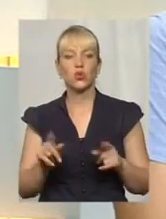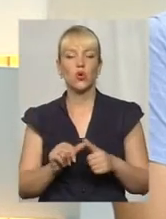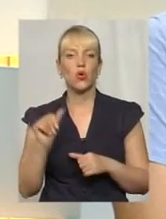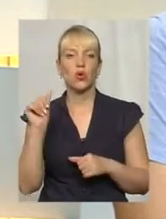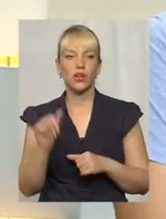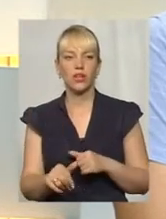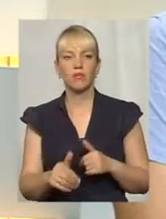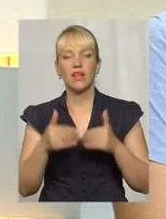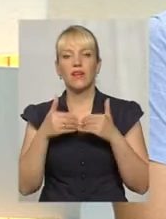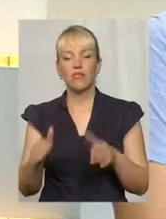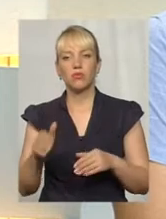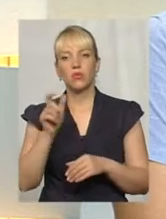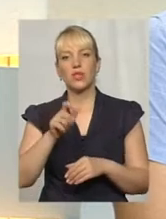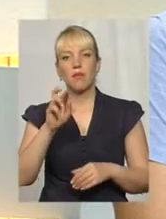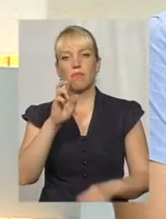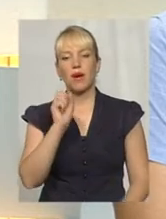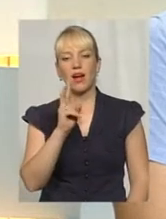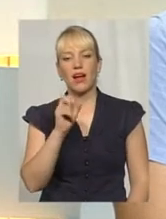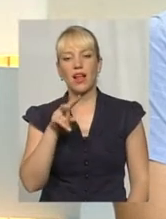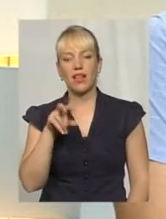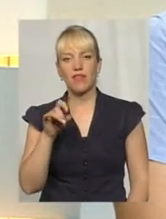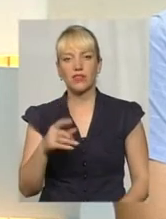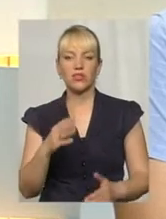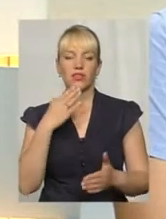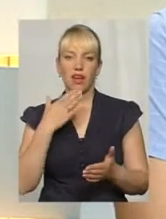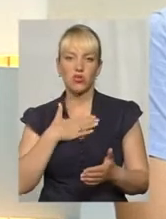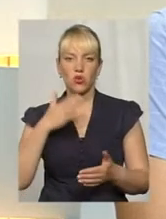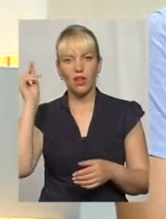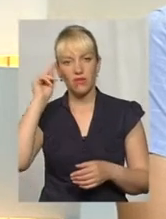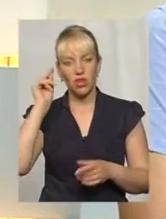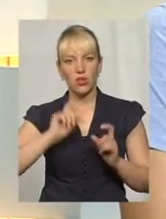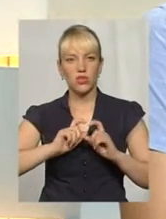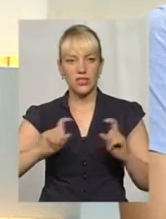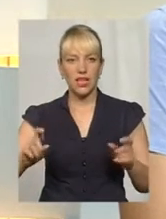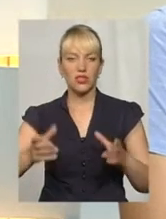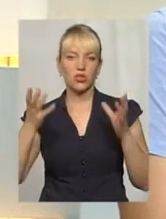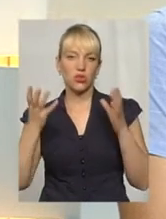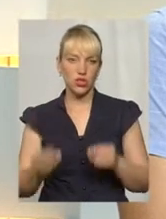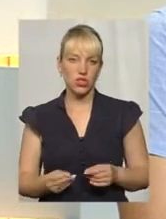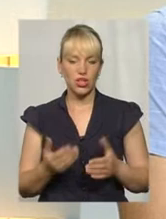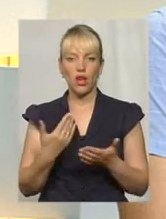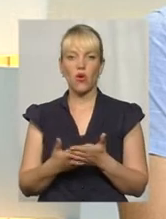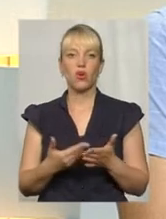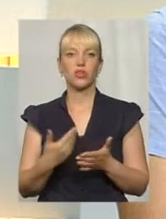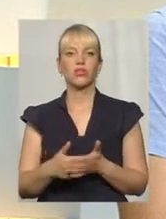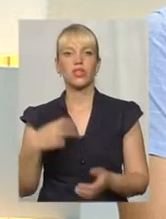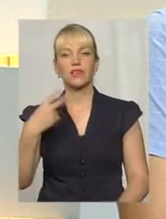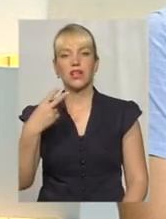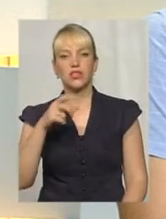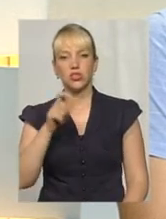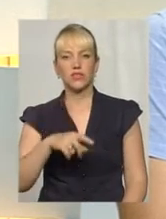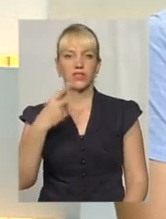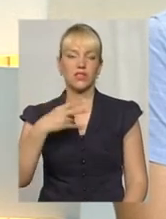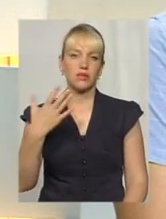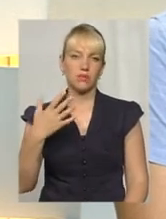власне, випускників бакалаврату нашого навчального закладу, ще, ну, орієнтовно чоловік